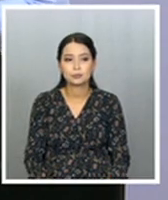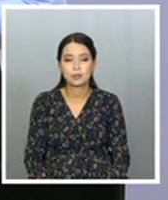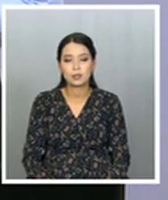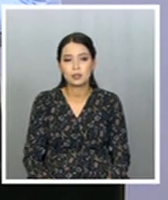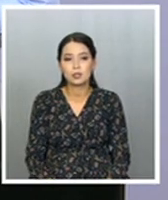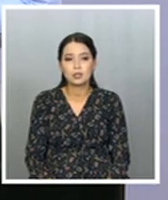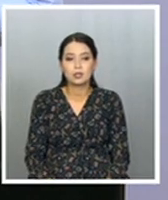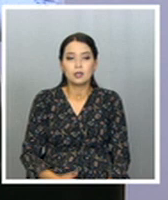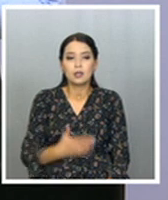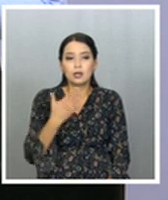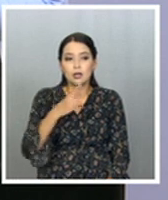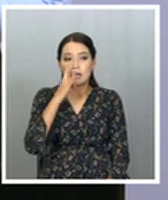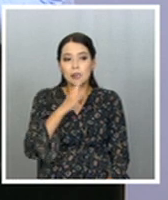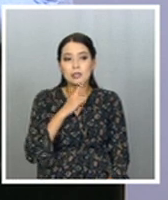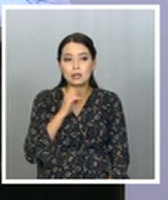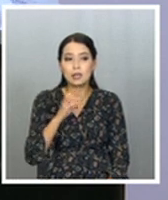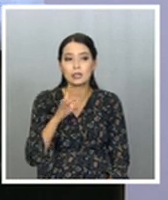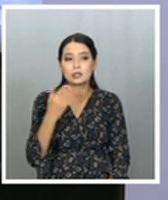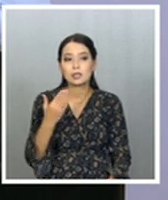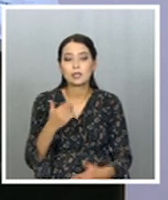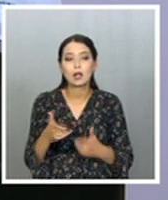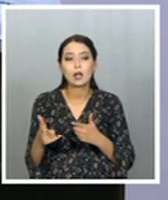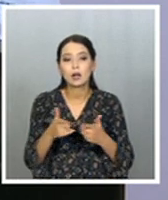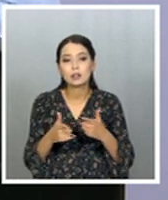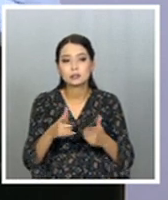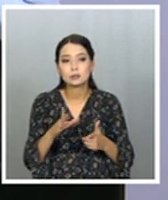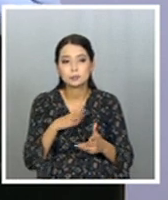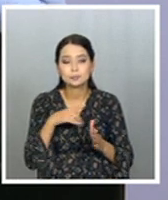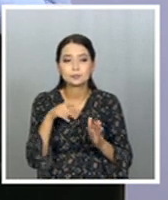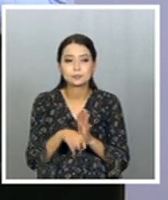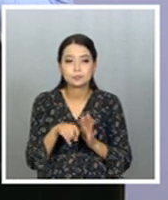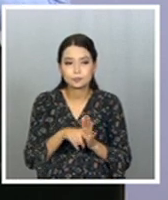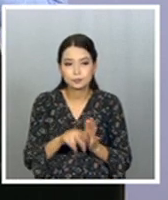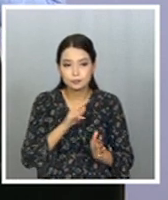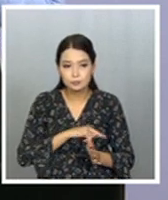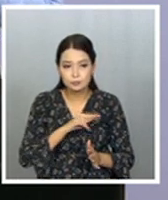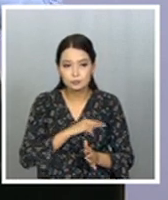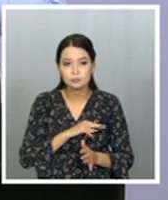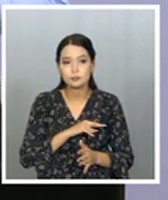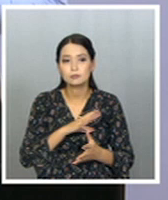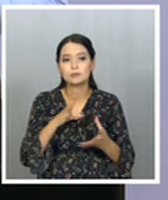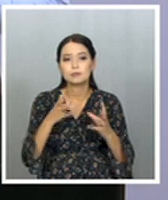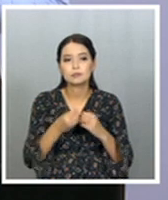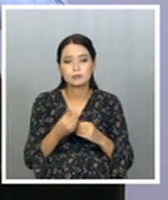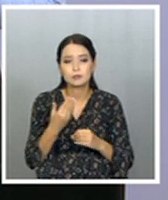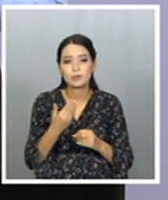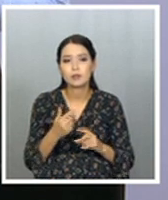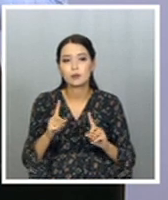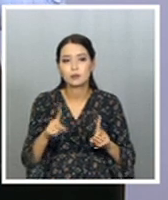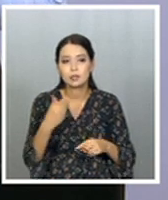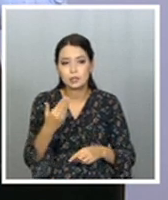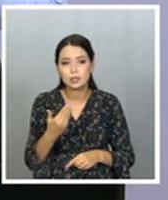Қазақ АКСР-ын құруға дайындық шаралары ішкі оппозиция мен шетел интервенция біріккен күштерін жеңгеннен кейін